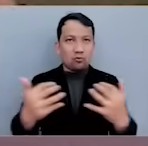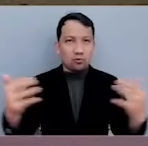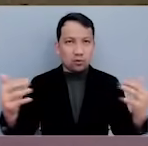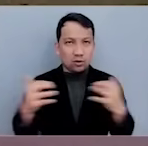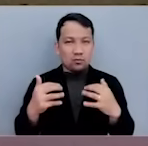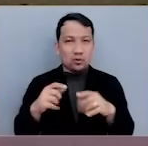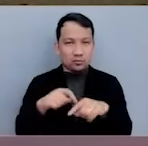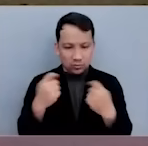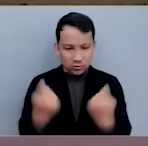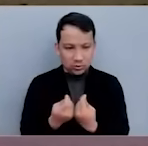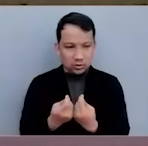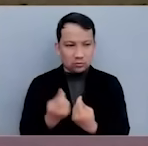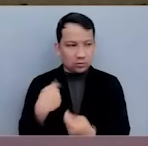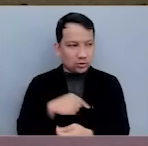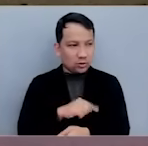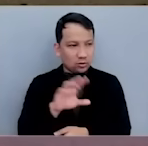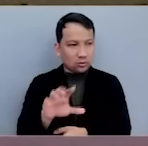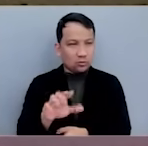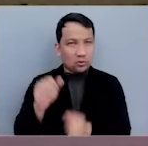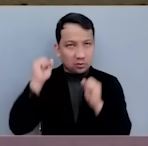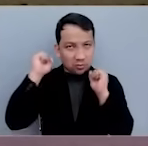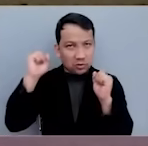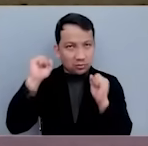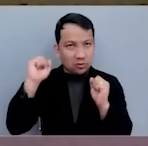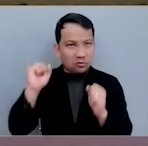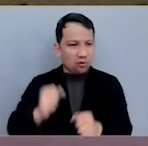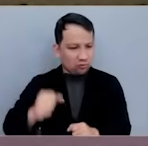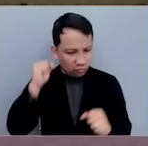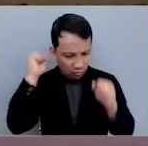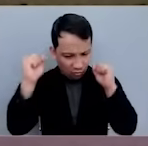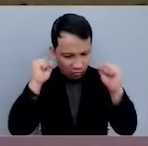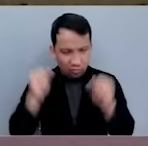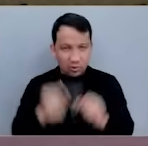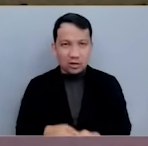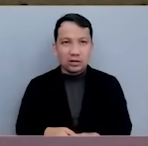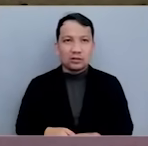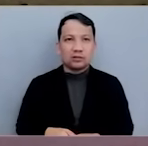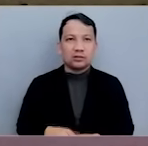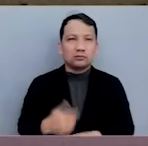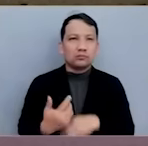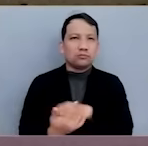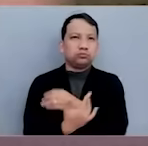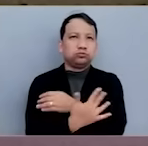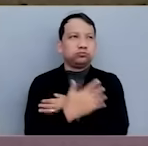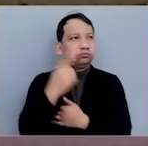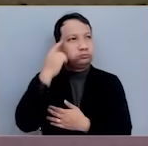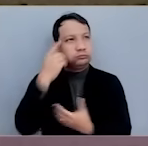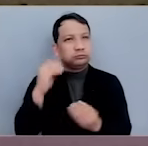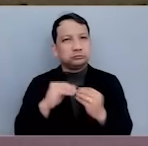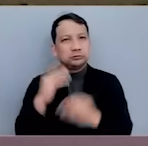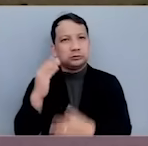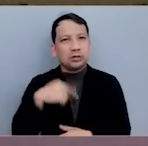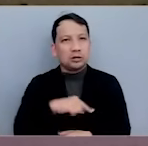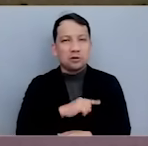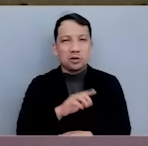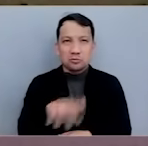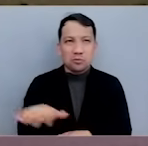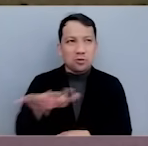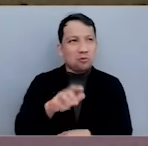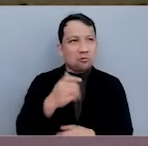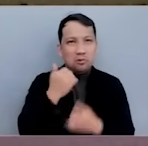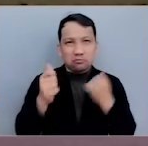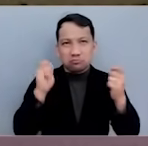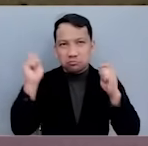Parang go! I'm getting goosebumps just thinking about, you know, all the cheers, lahat ng chant natin.